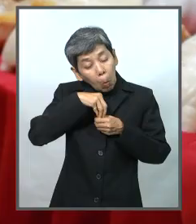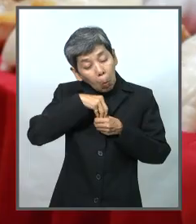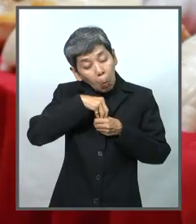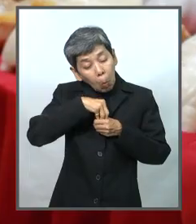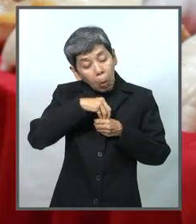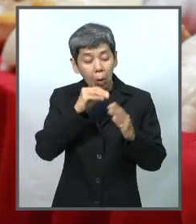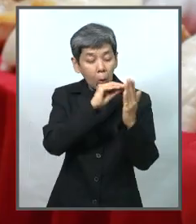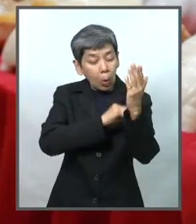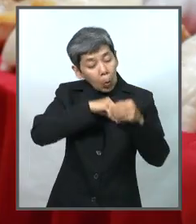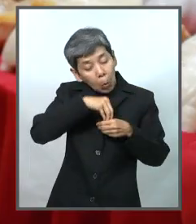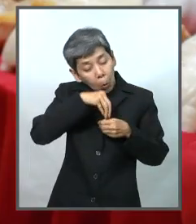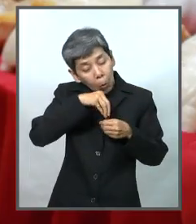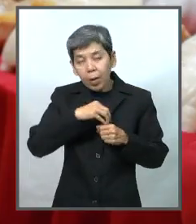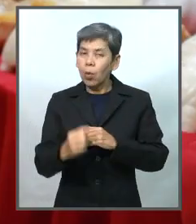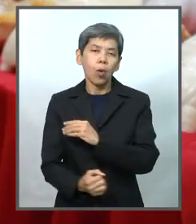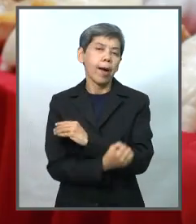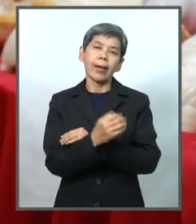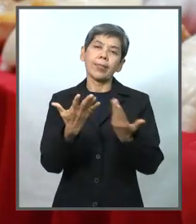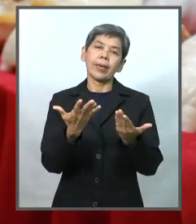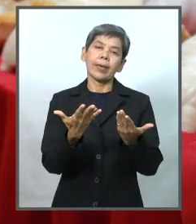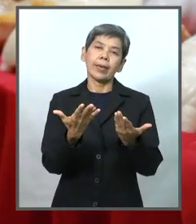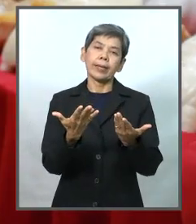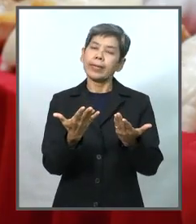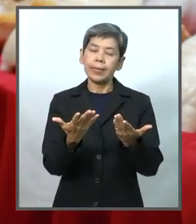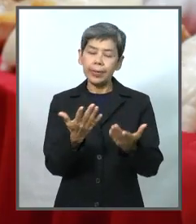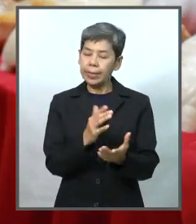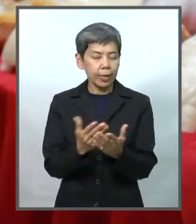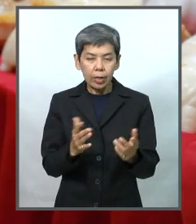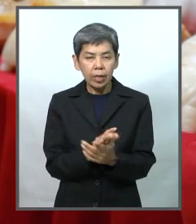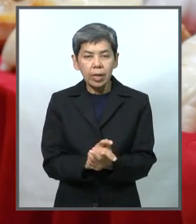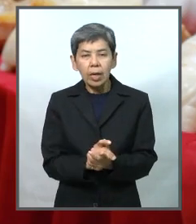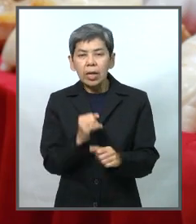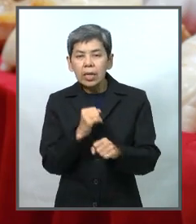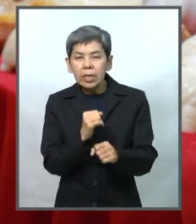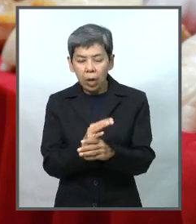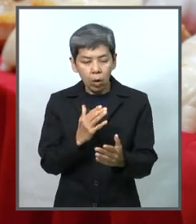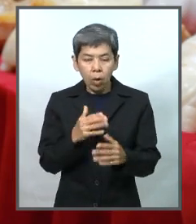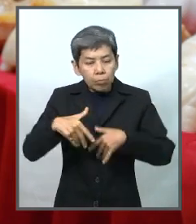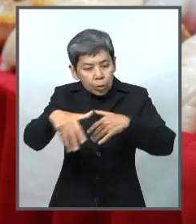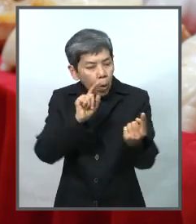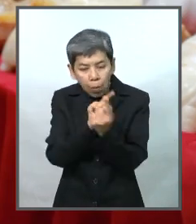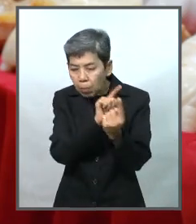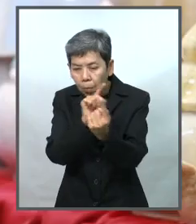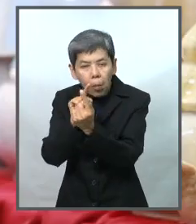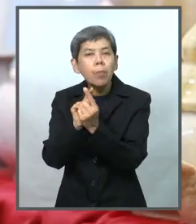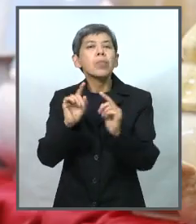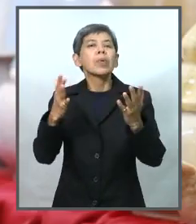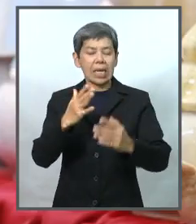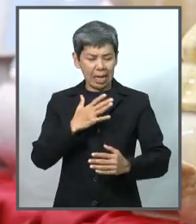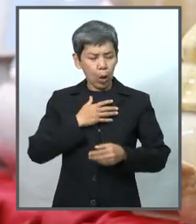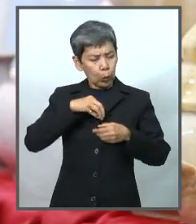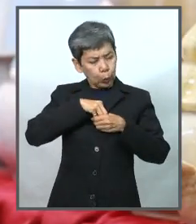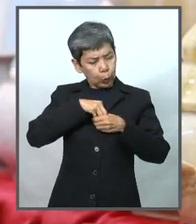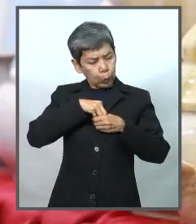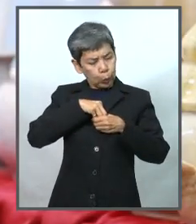รือต่างจังหวัดเนี่ยเราจะไม่มีโอกาสที่จะมารู้จักกับไอ้ผู้ซื้อของเรานะครับนะเพราะเราอยู่ใน